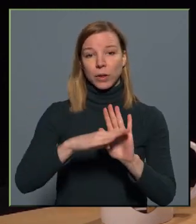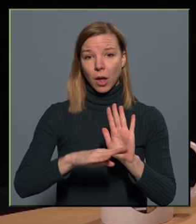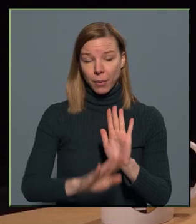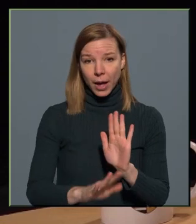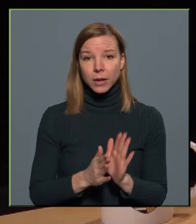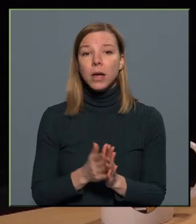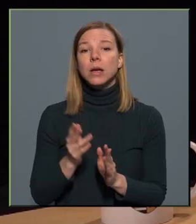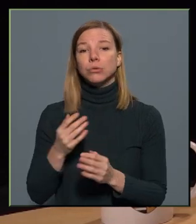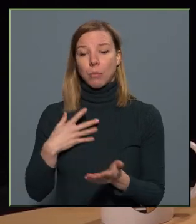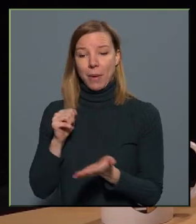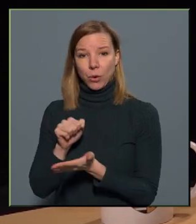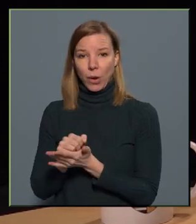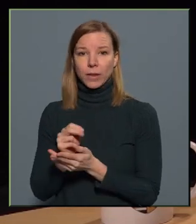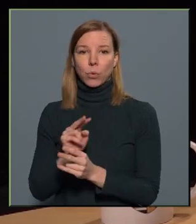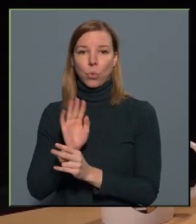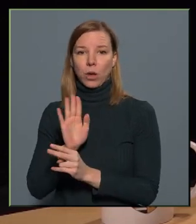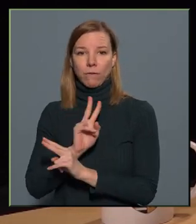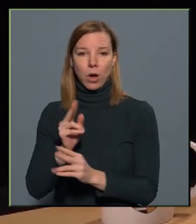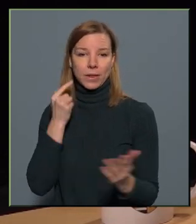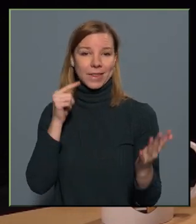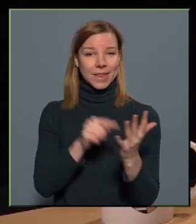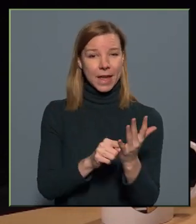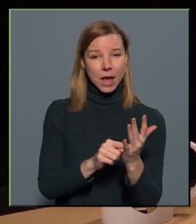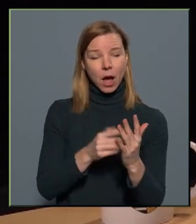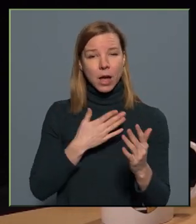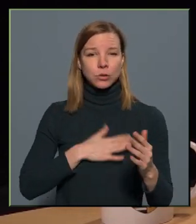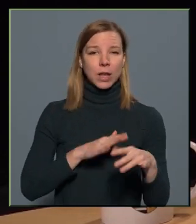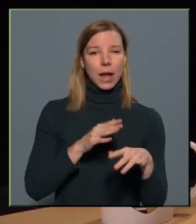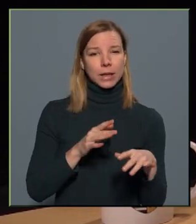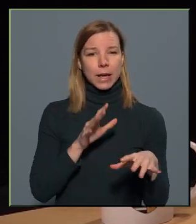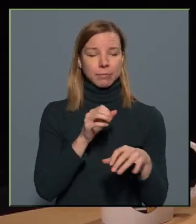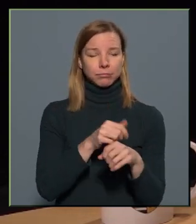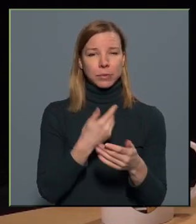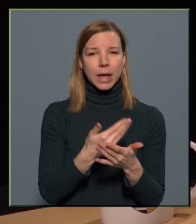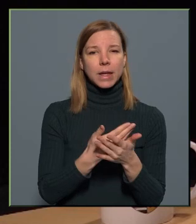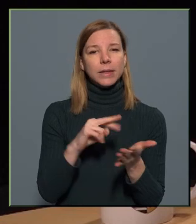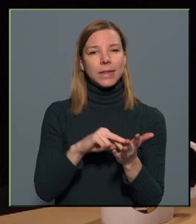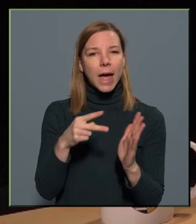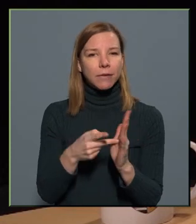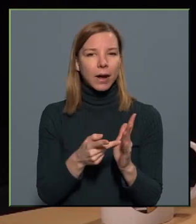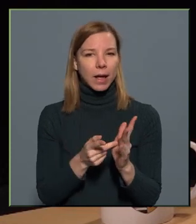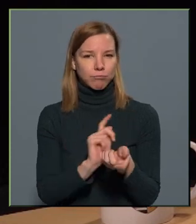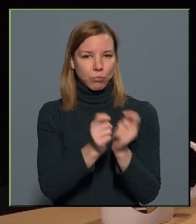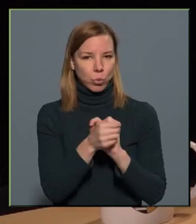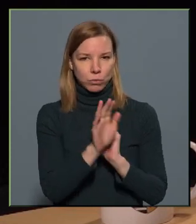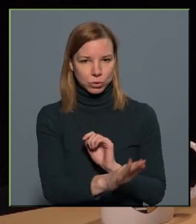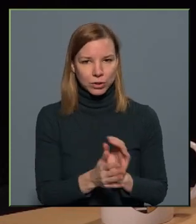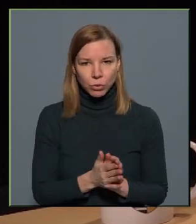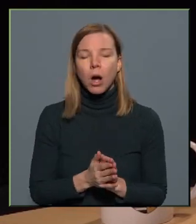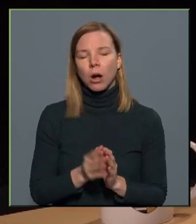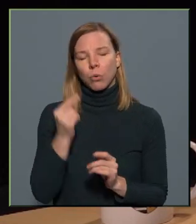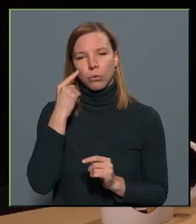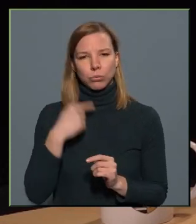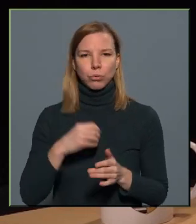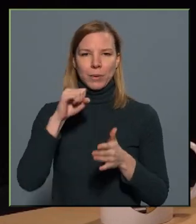ehhez szeretné, hogy módosítsunk a terveken, akkor tudunk élni nagyon szigorú eszközökkel, és például a